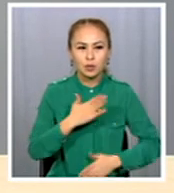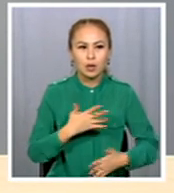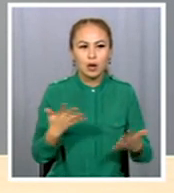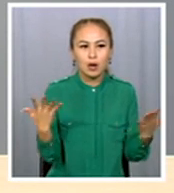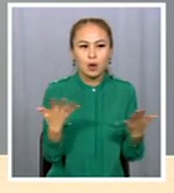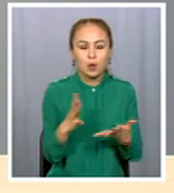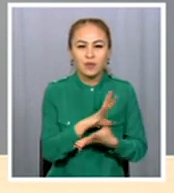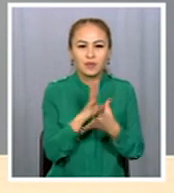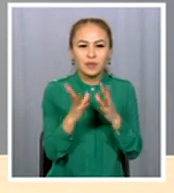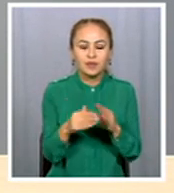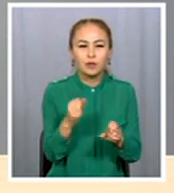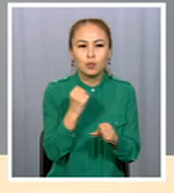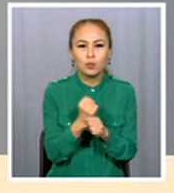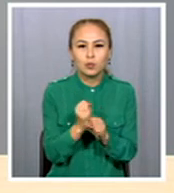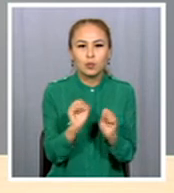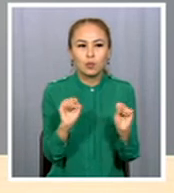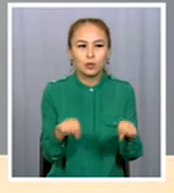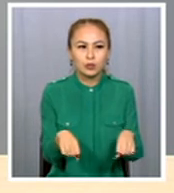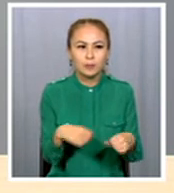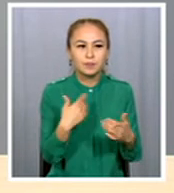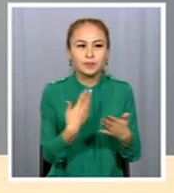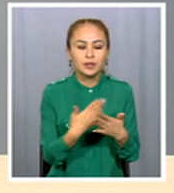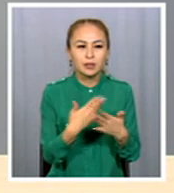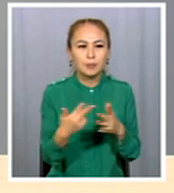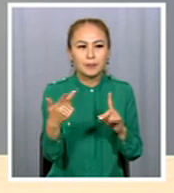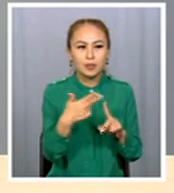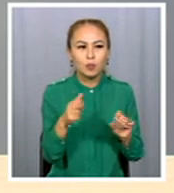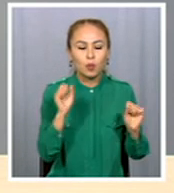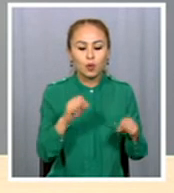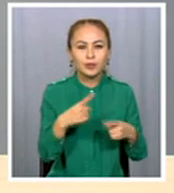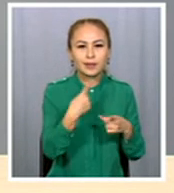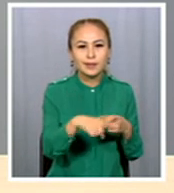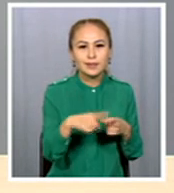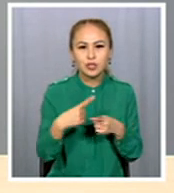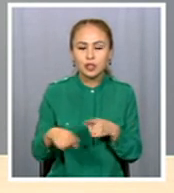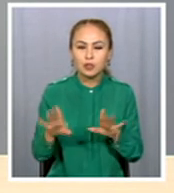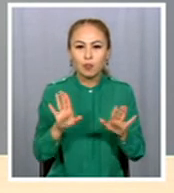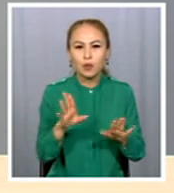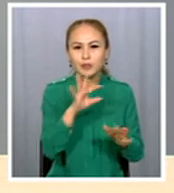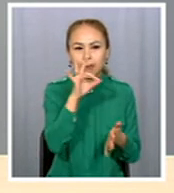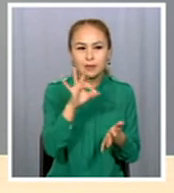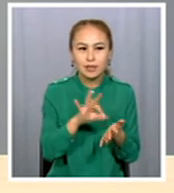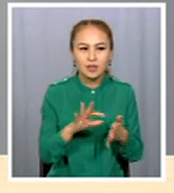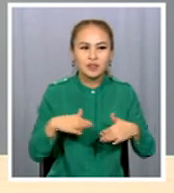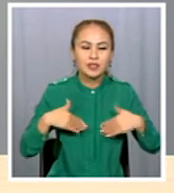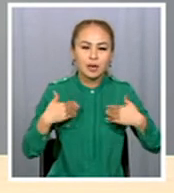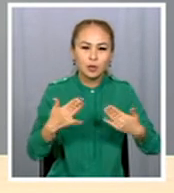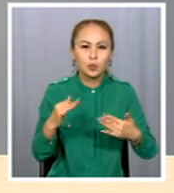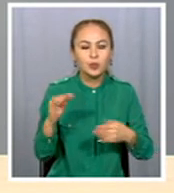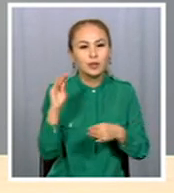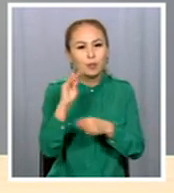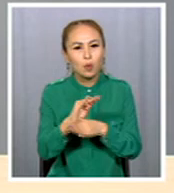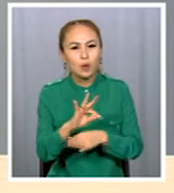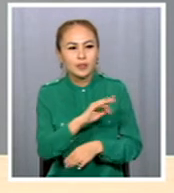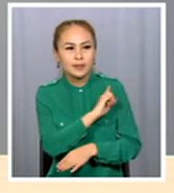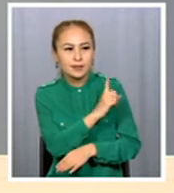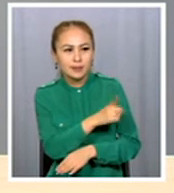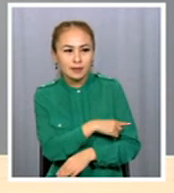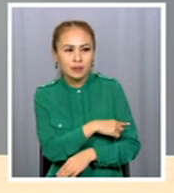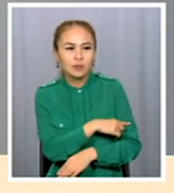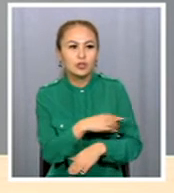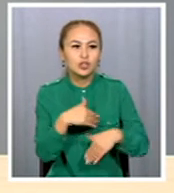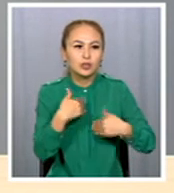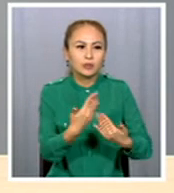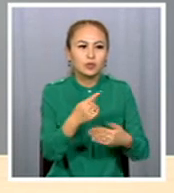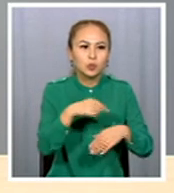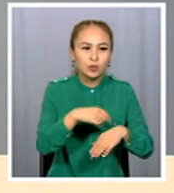вывод мы можем сделать? Предложения могут различаться не только по цели высказывания, но и по силе выраженных